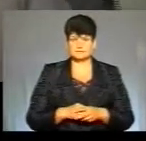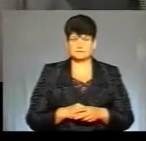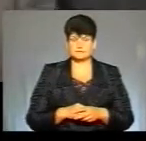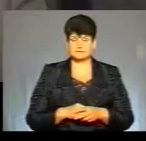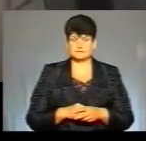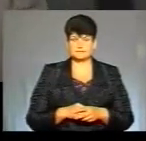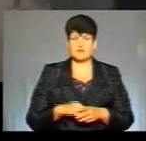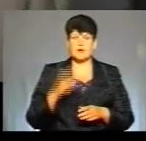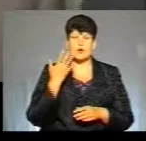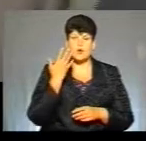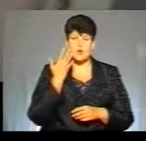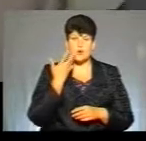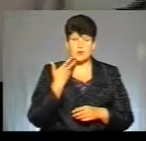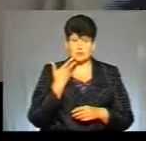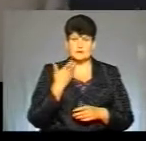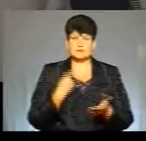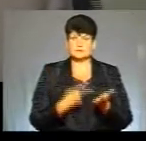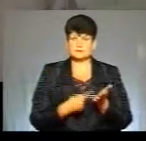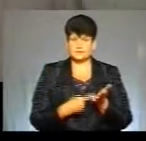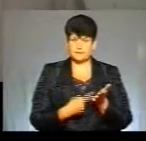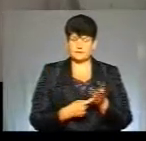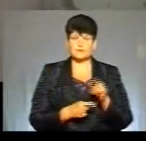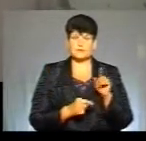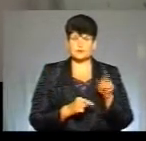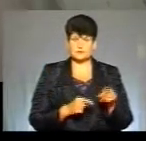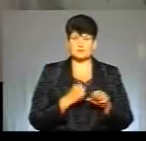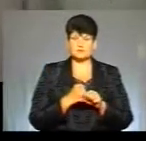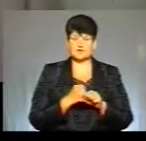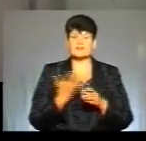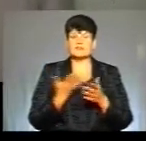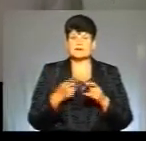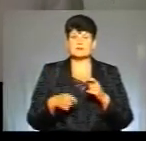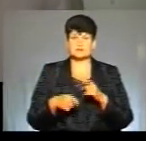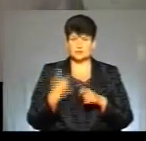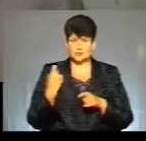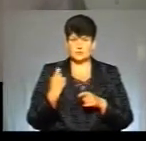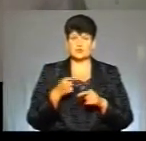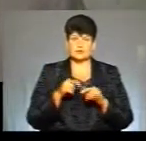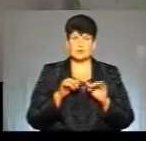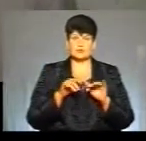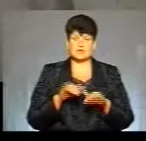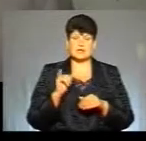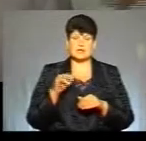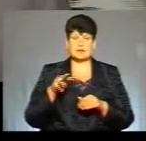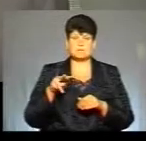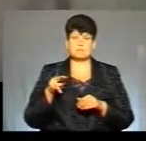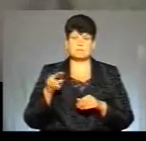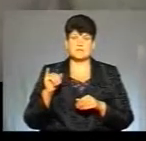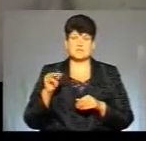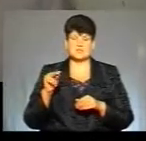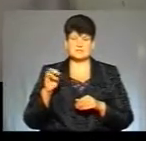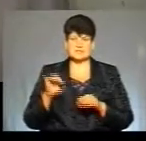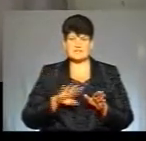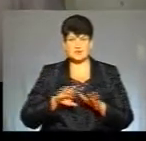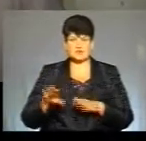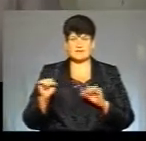вже коли доведено, що він вчинив якийсь злочин, тоді вже процедура імпічменту – це відсторонення від влади